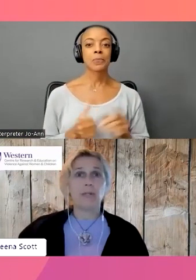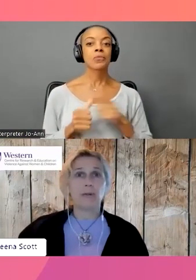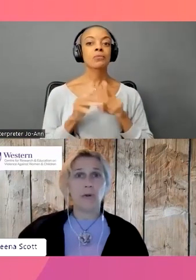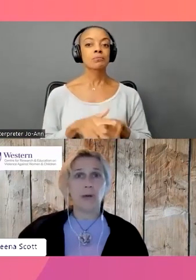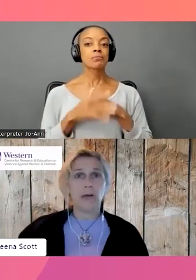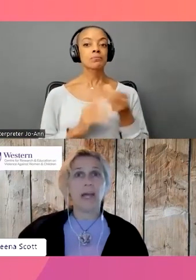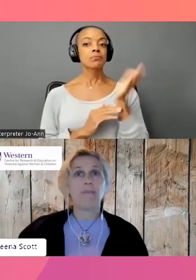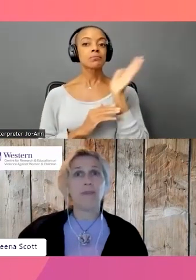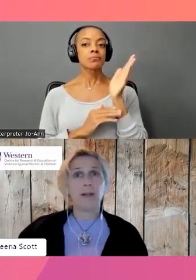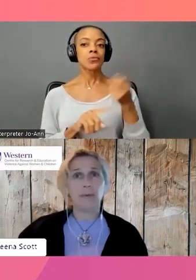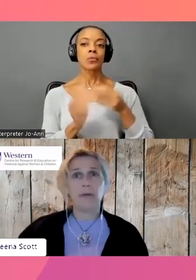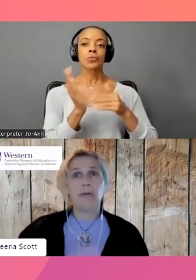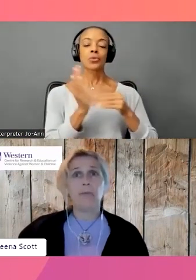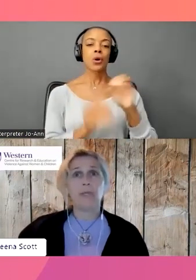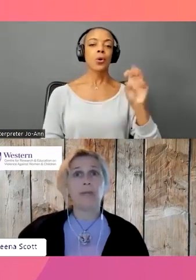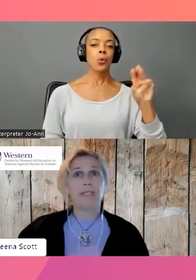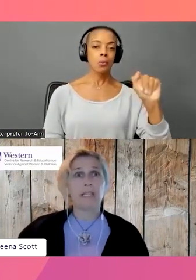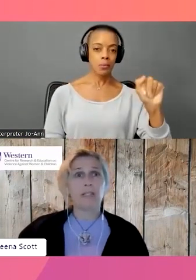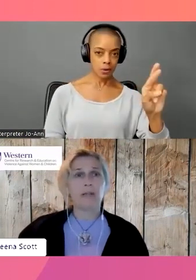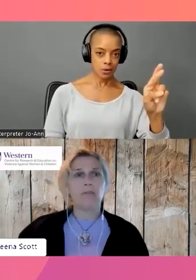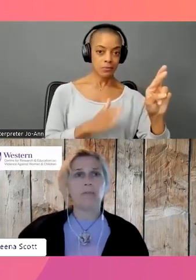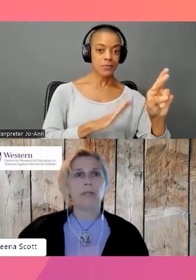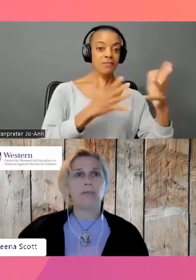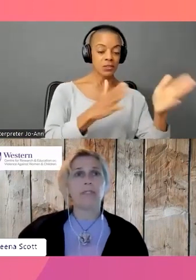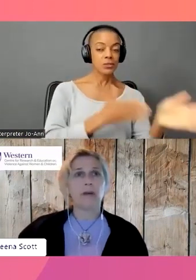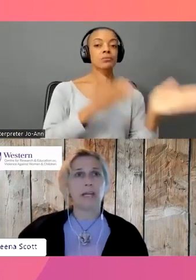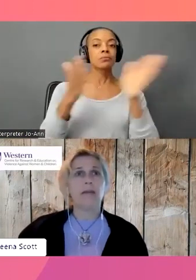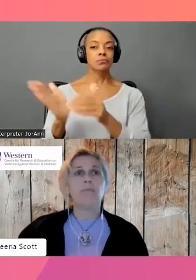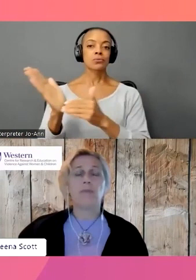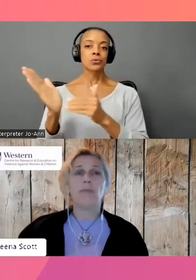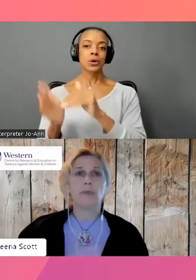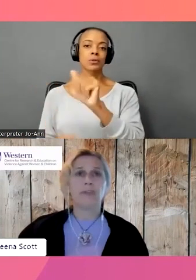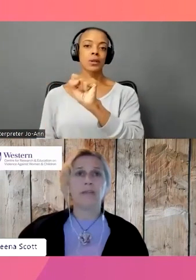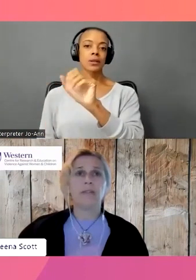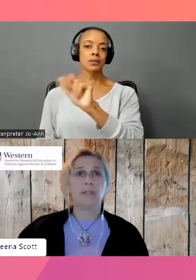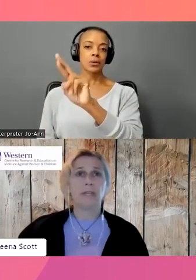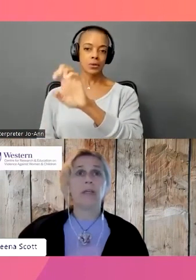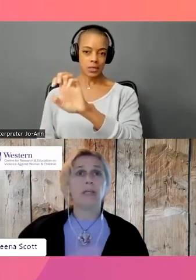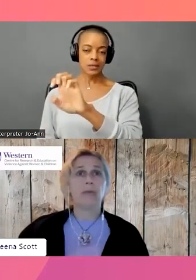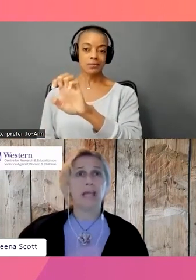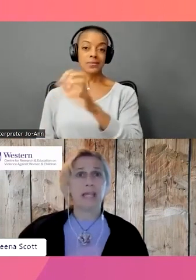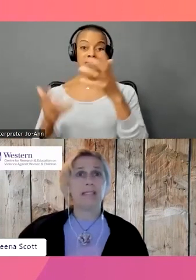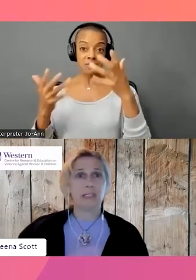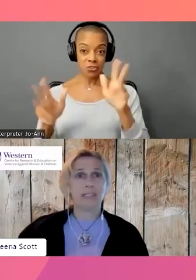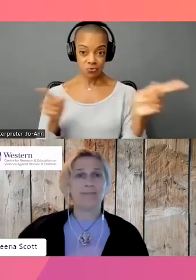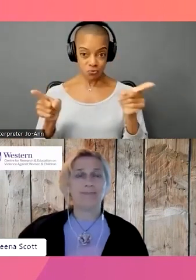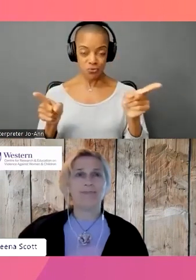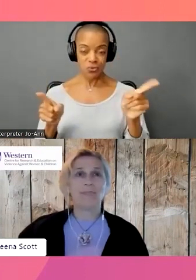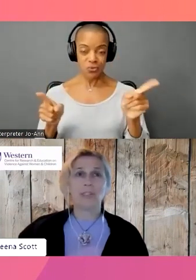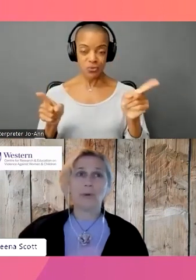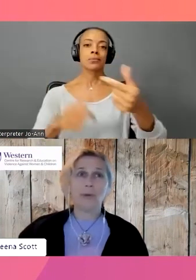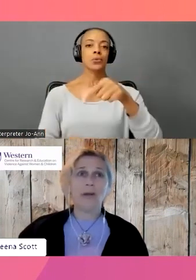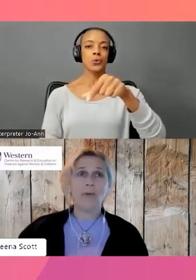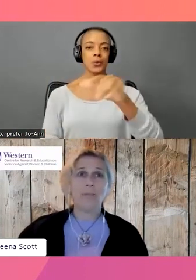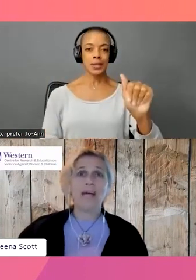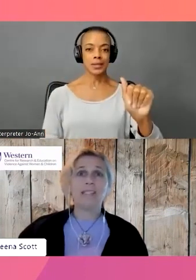de connaissances. Nous commencerons par la présentation de la Dr Omar, suivie de la présentation de la Dr Assari, avant de